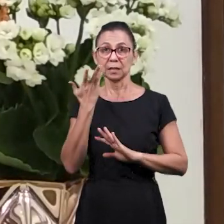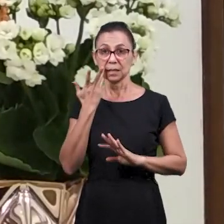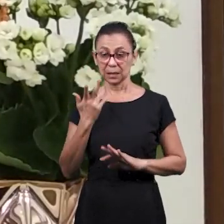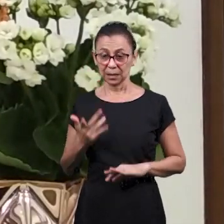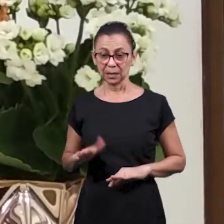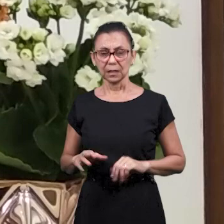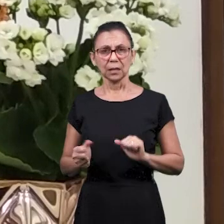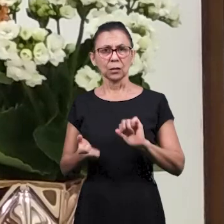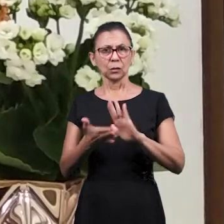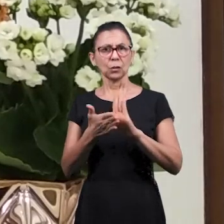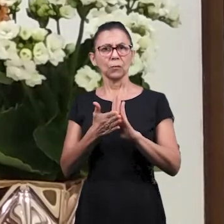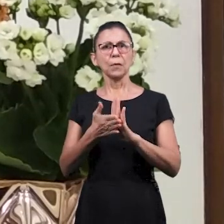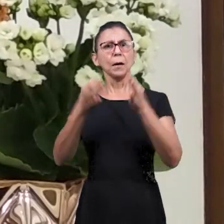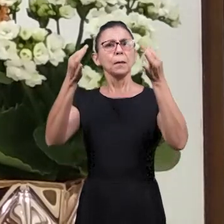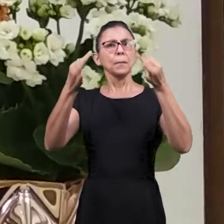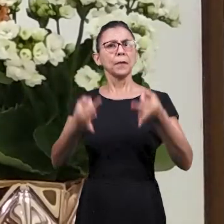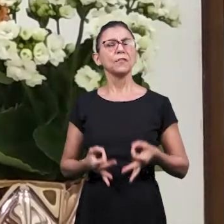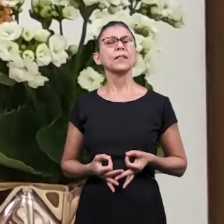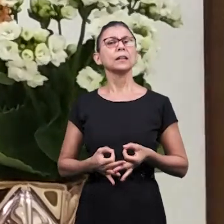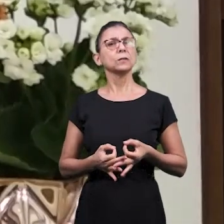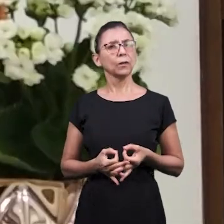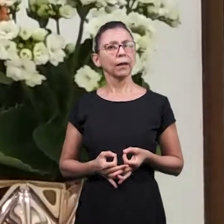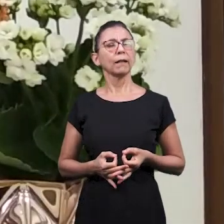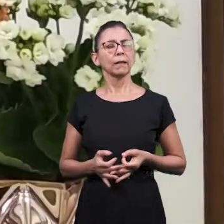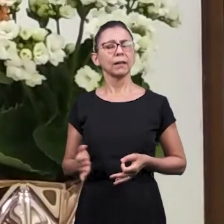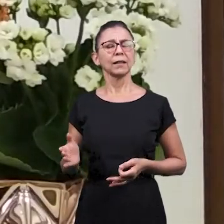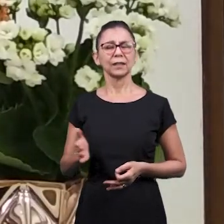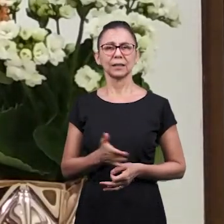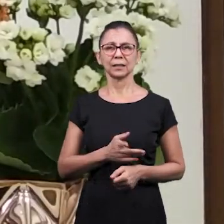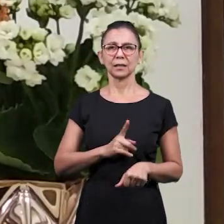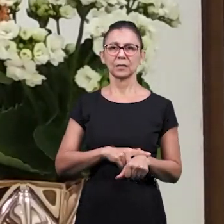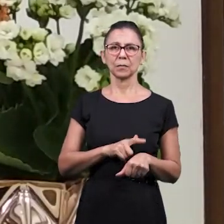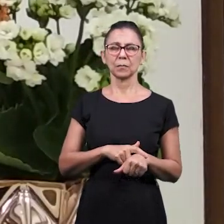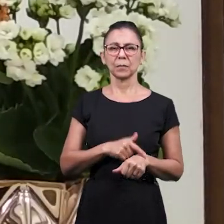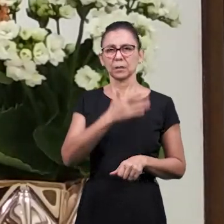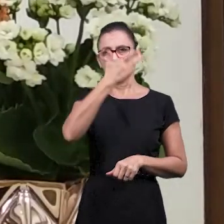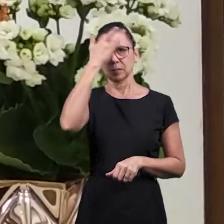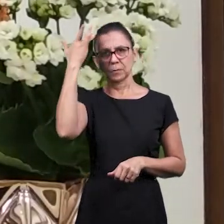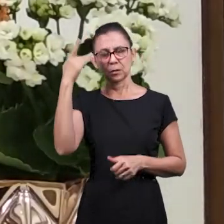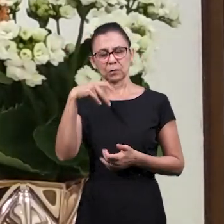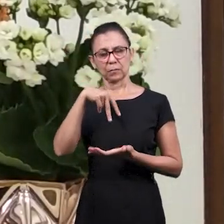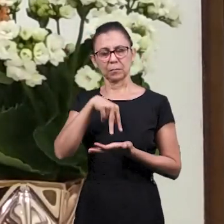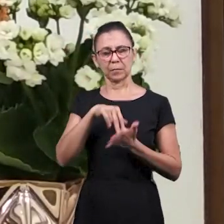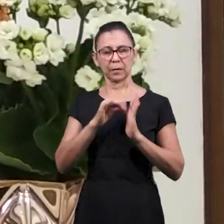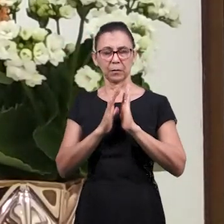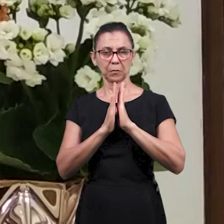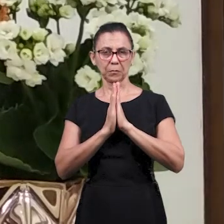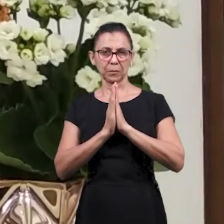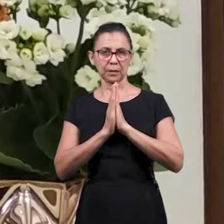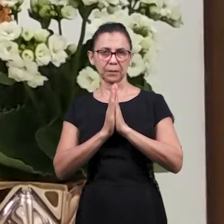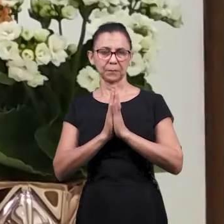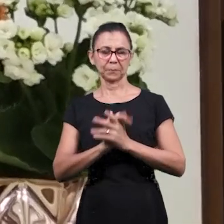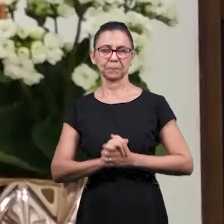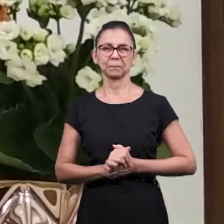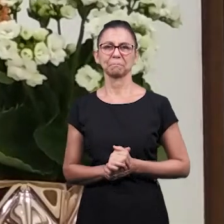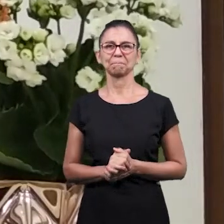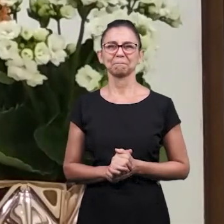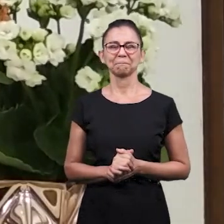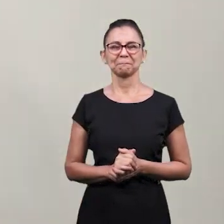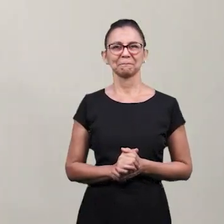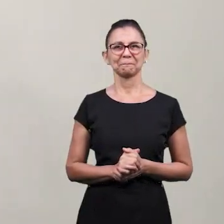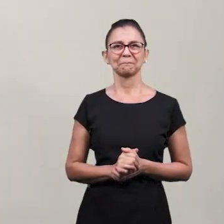выходит, исходит истинная хвала Господу. В этот момент один из наших пасторов прославит Господа.